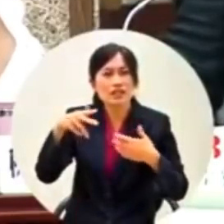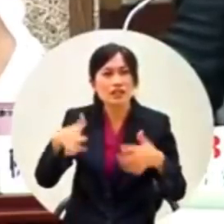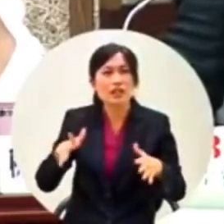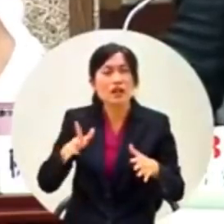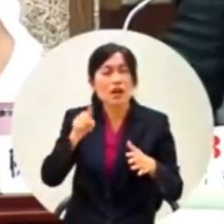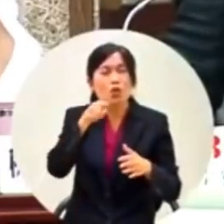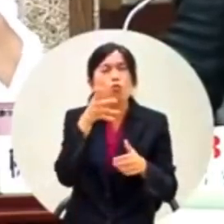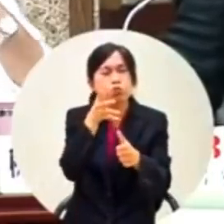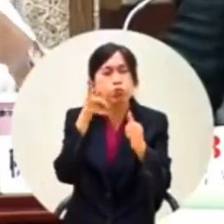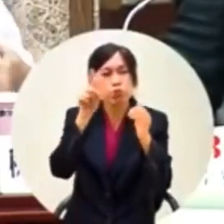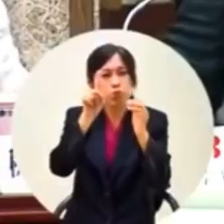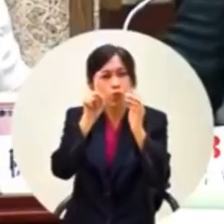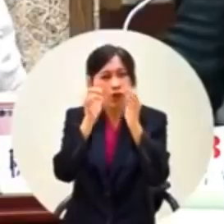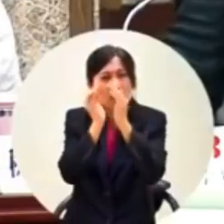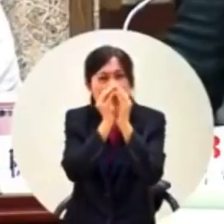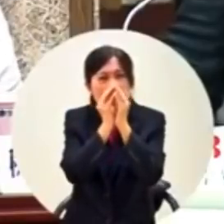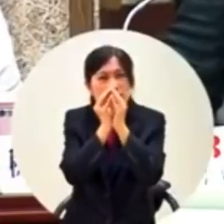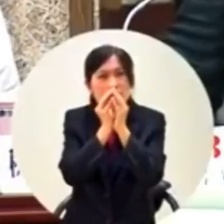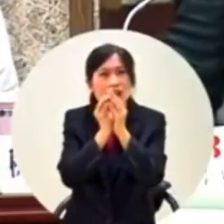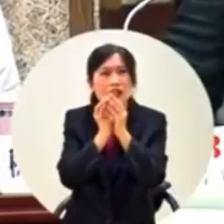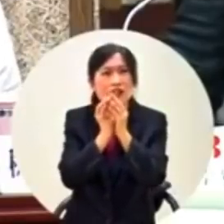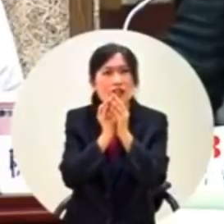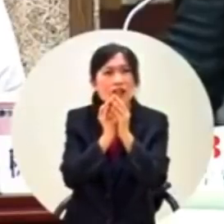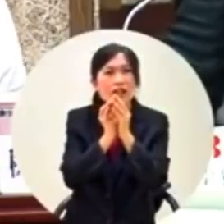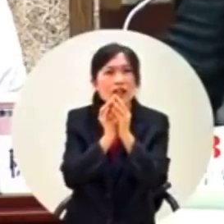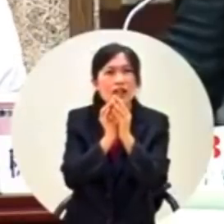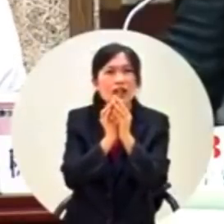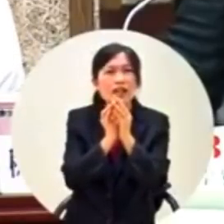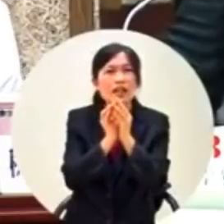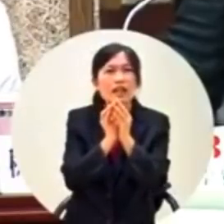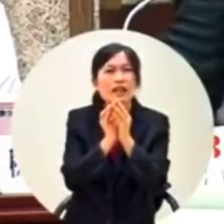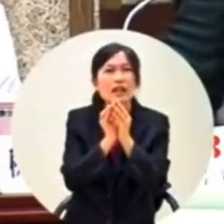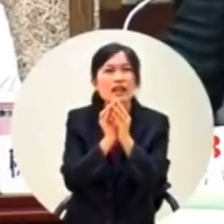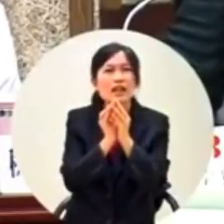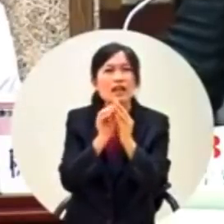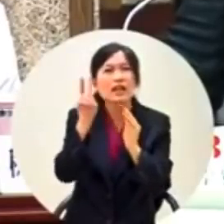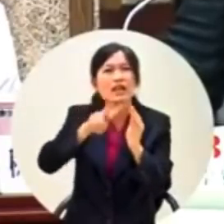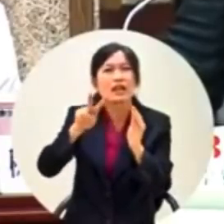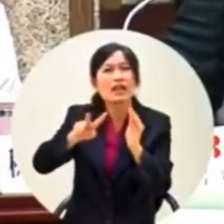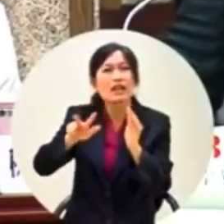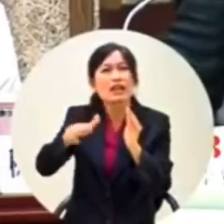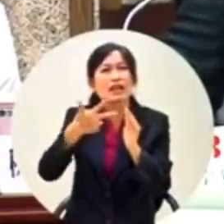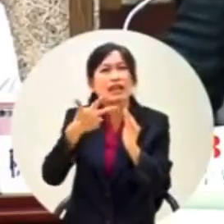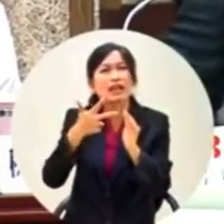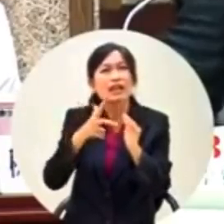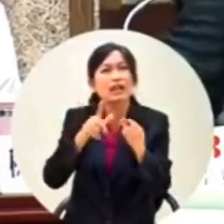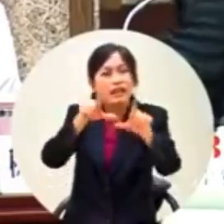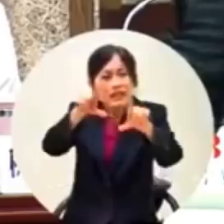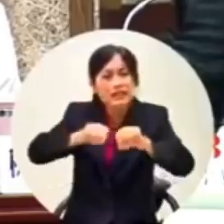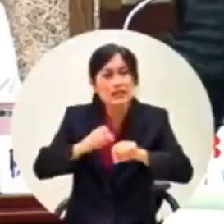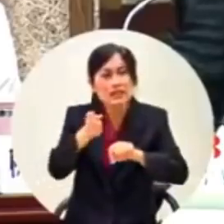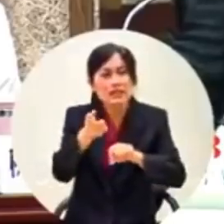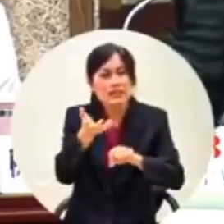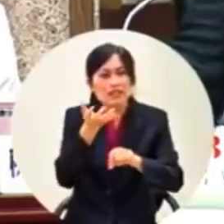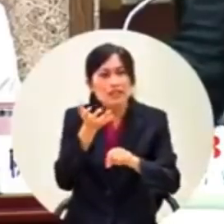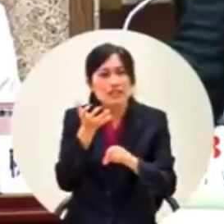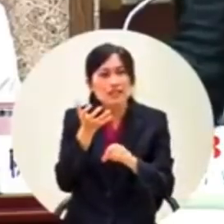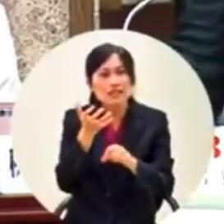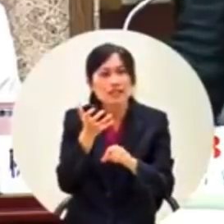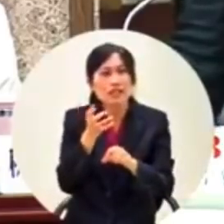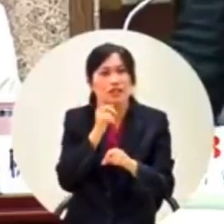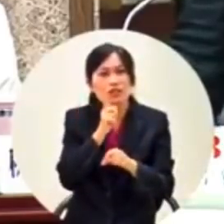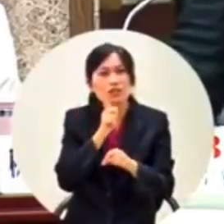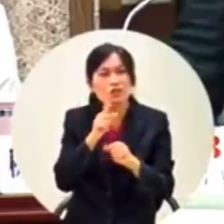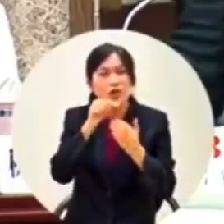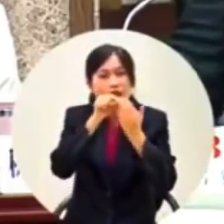说 一兆 110是， 如果 2000亿啊， 如果按照都你进行的一个公法啦，